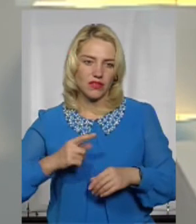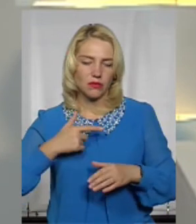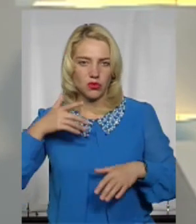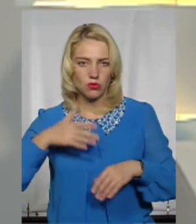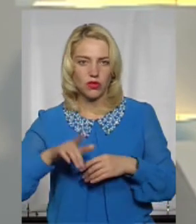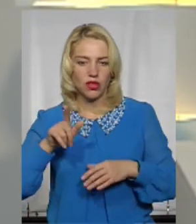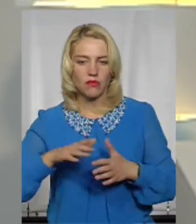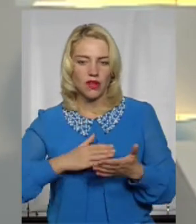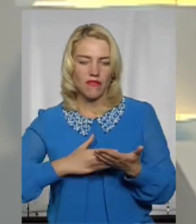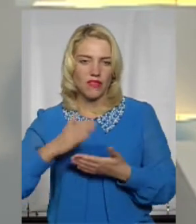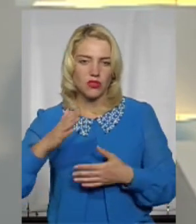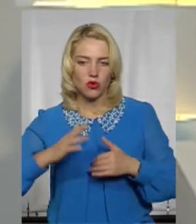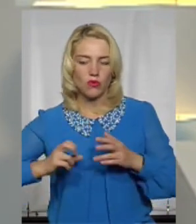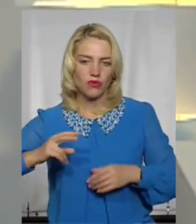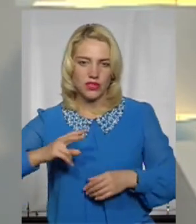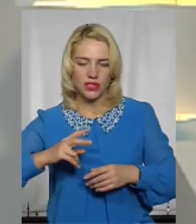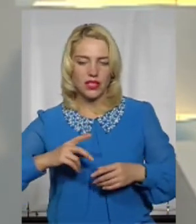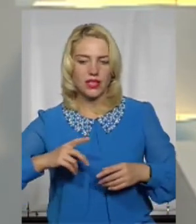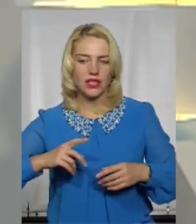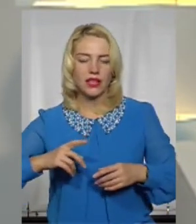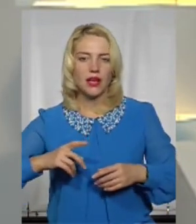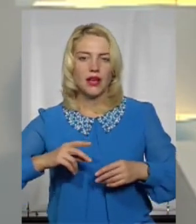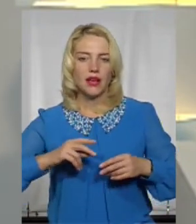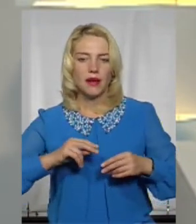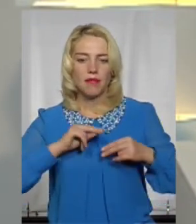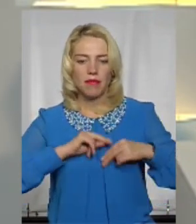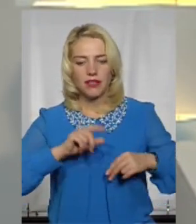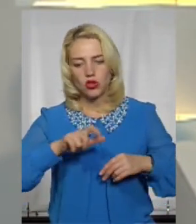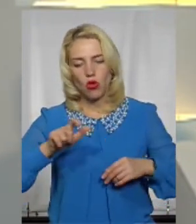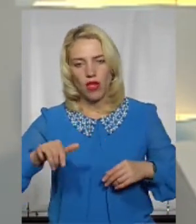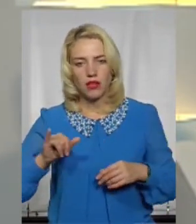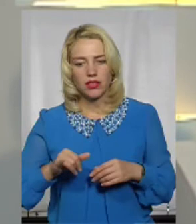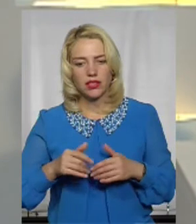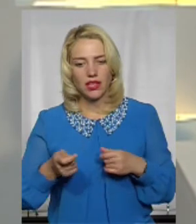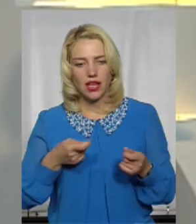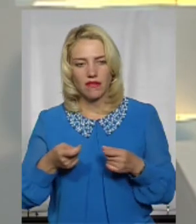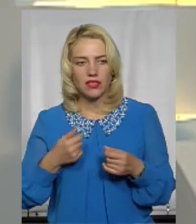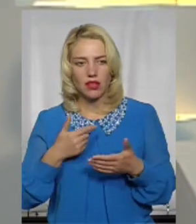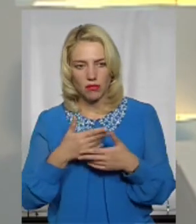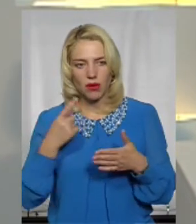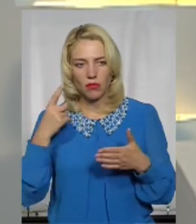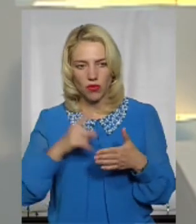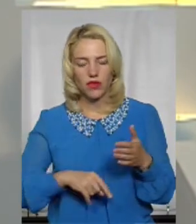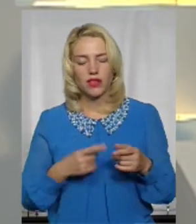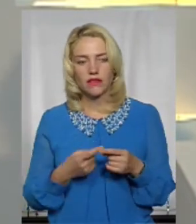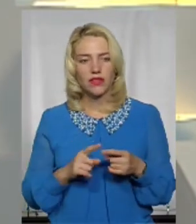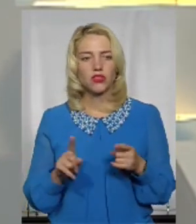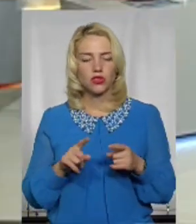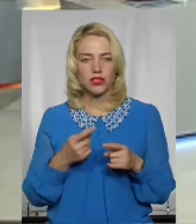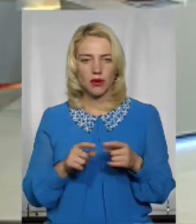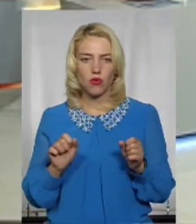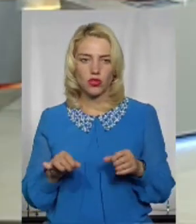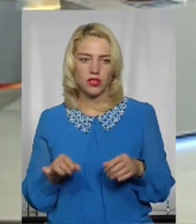дуже високопрофесійний персонал, керівництво, і ми повірили в те, що це